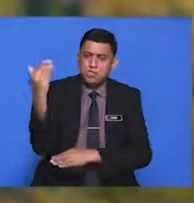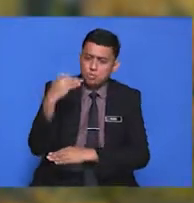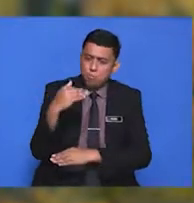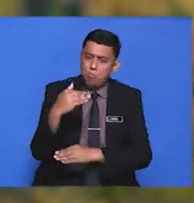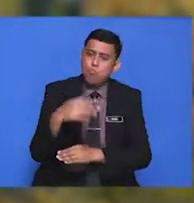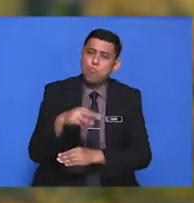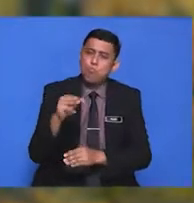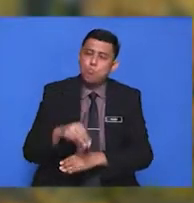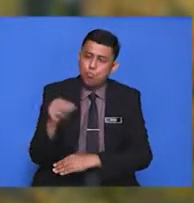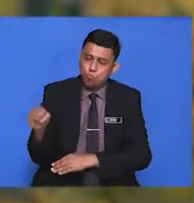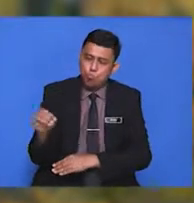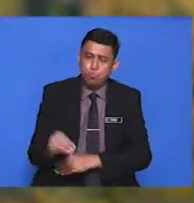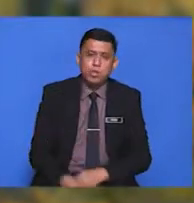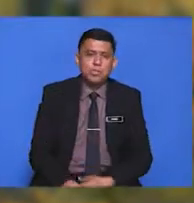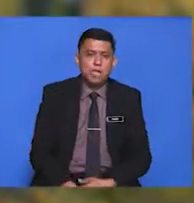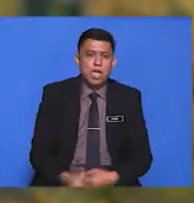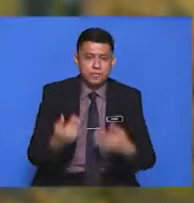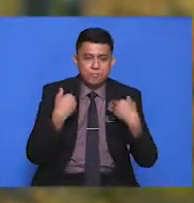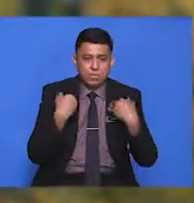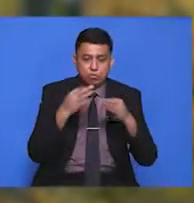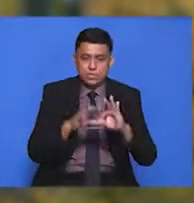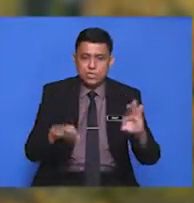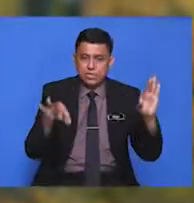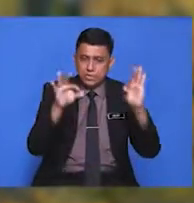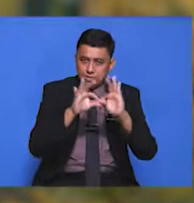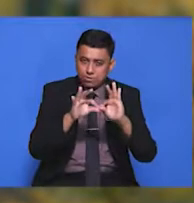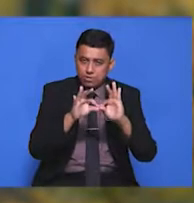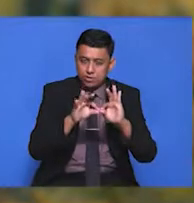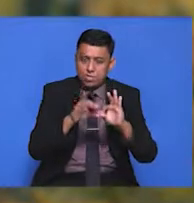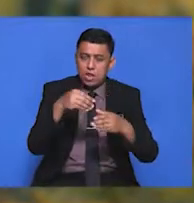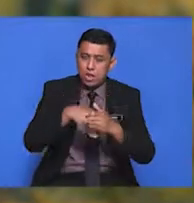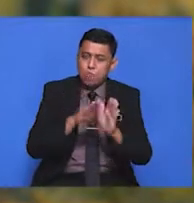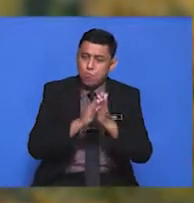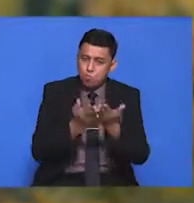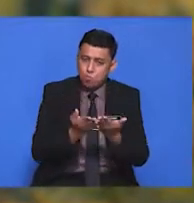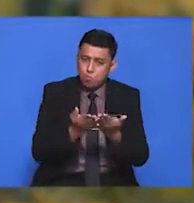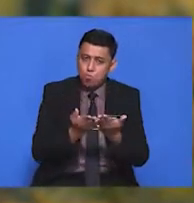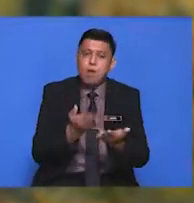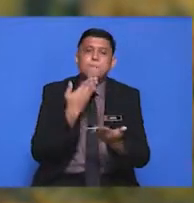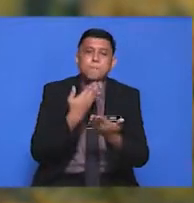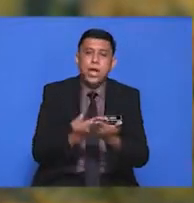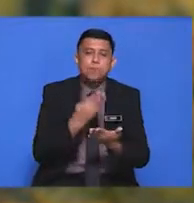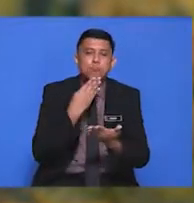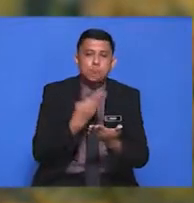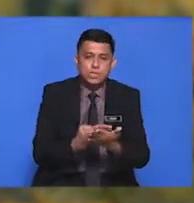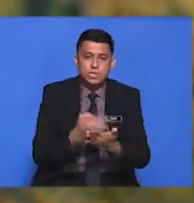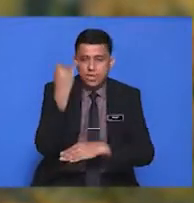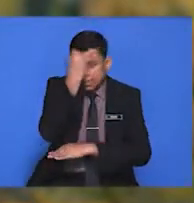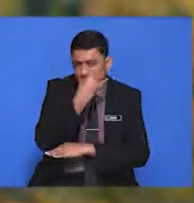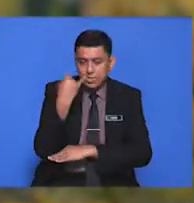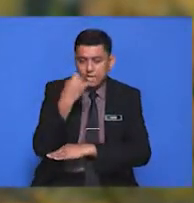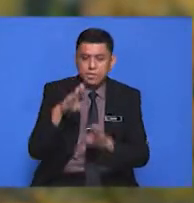murid-murid untuk menghayati sebuah cerpen menarik dalam buku antologi Baik Budi Indah Bahasa,